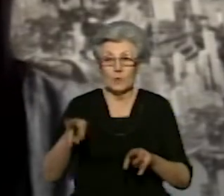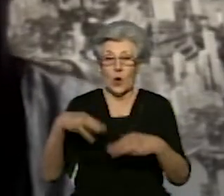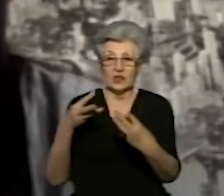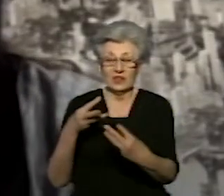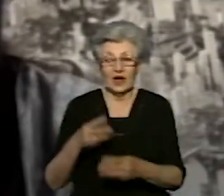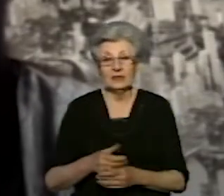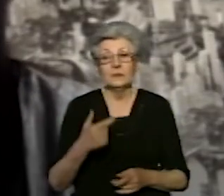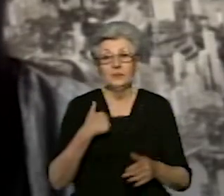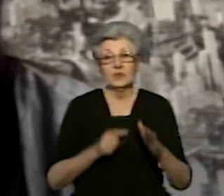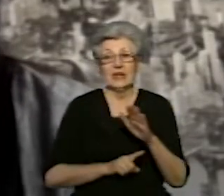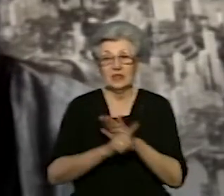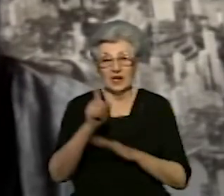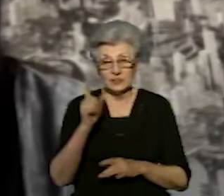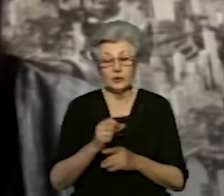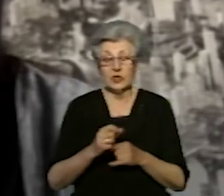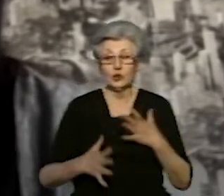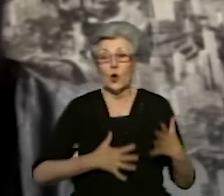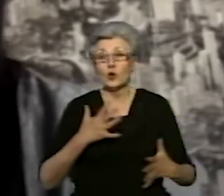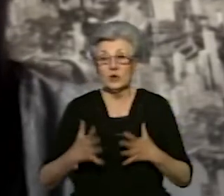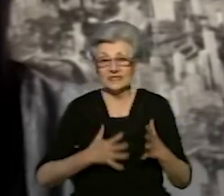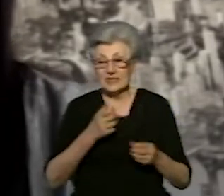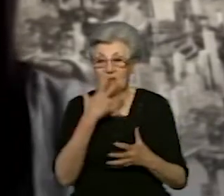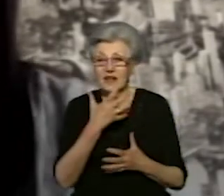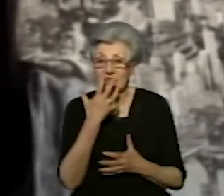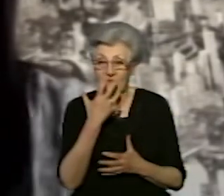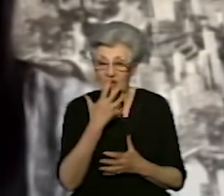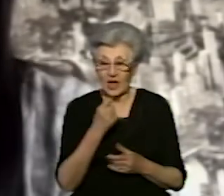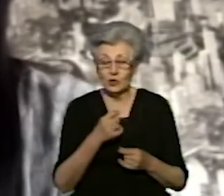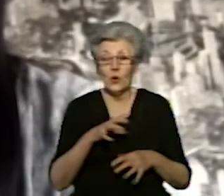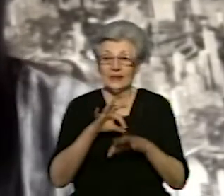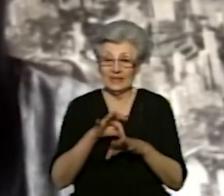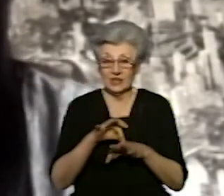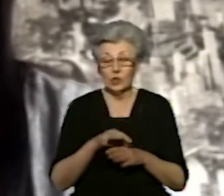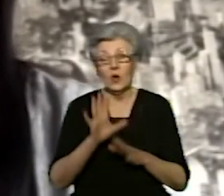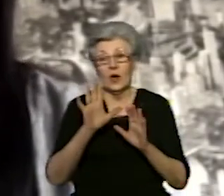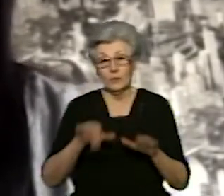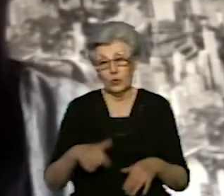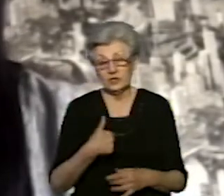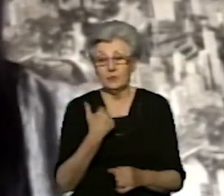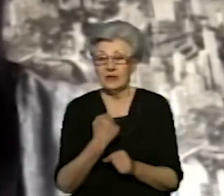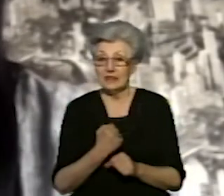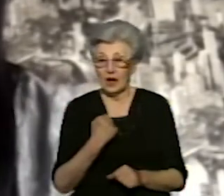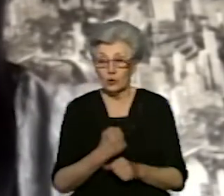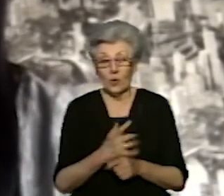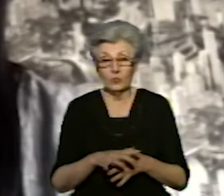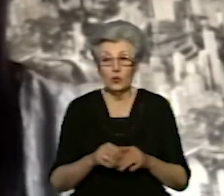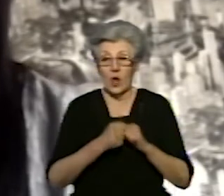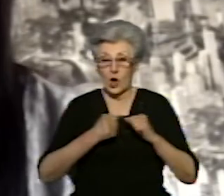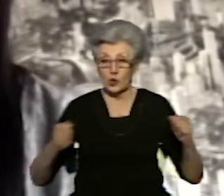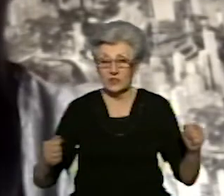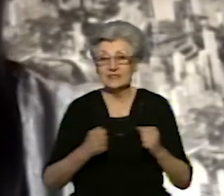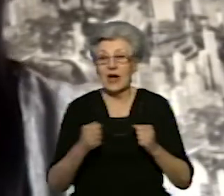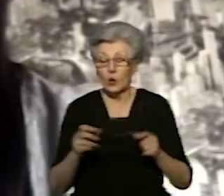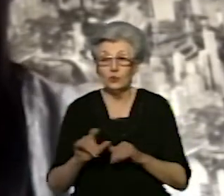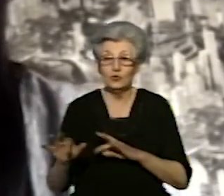спочатку розминаю, розігріваю тіло, потім я роблю розтягуючі рухи,